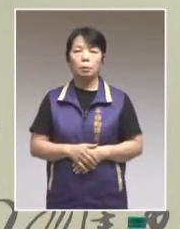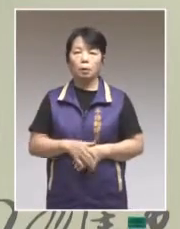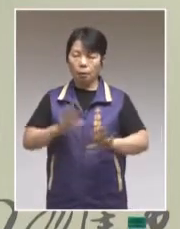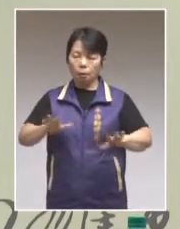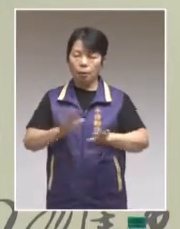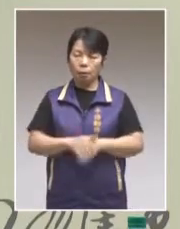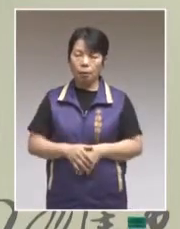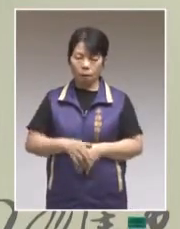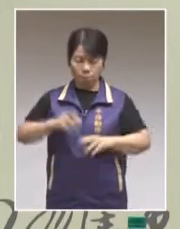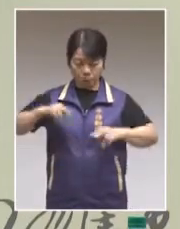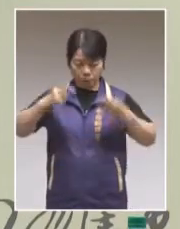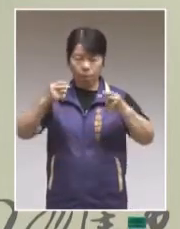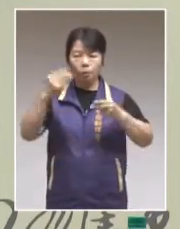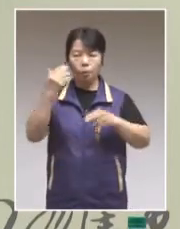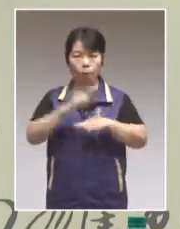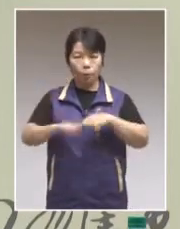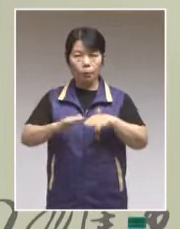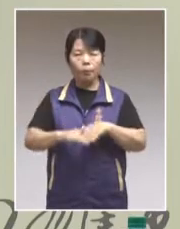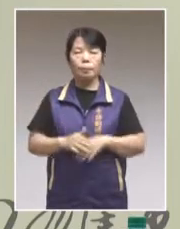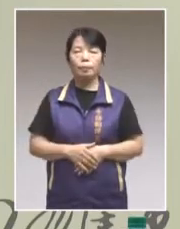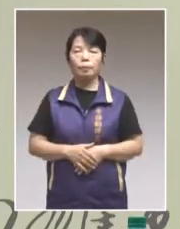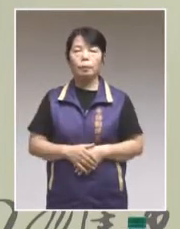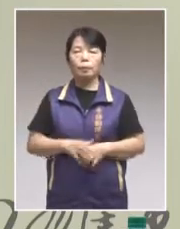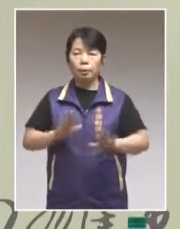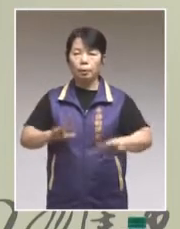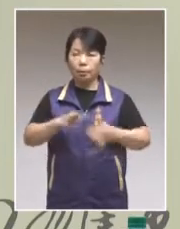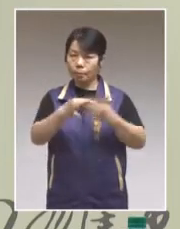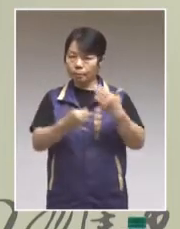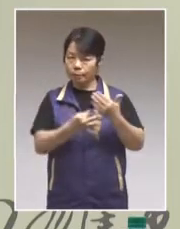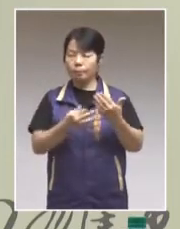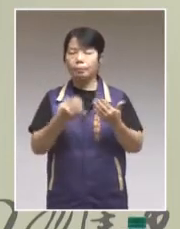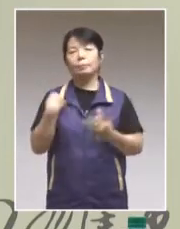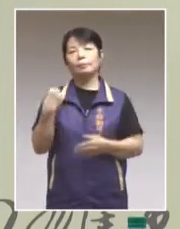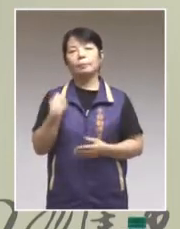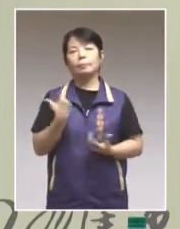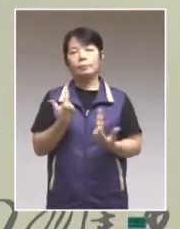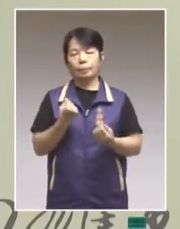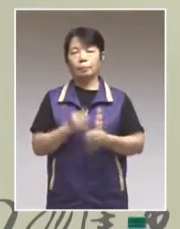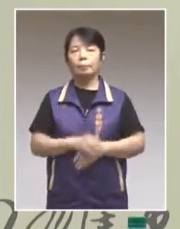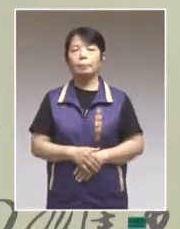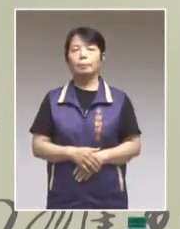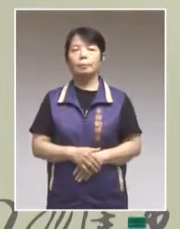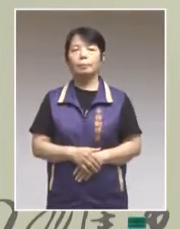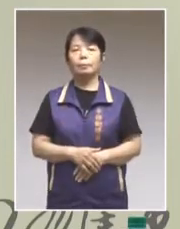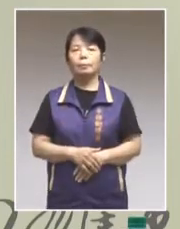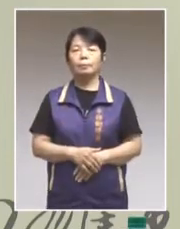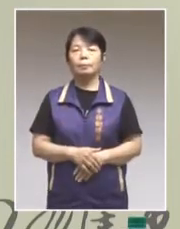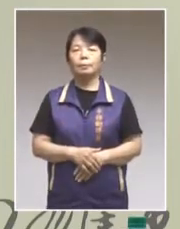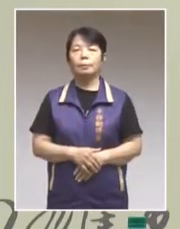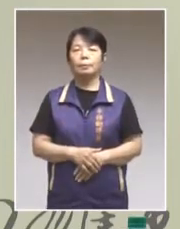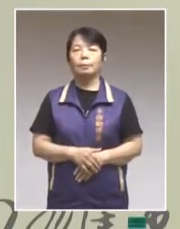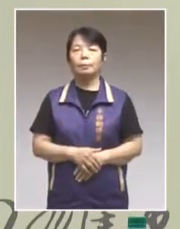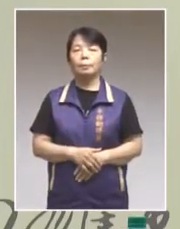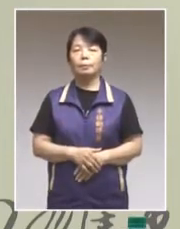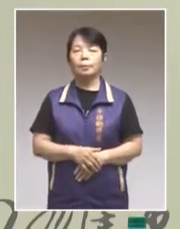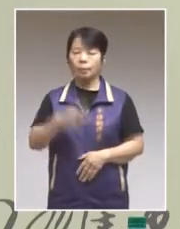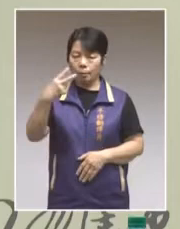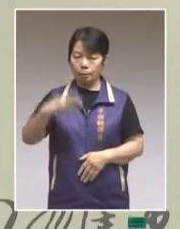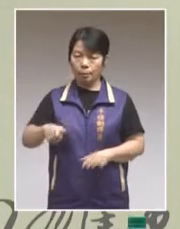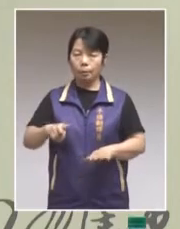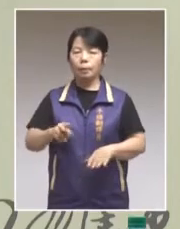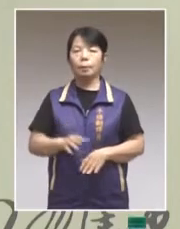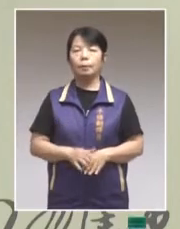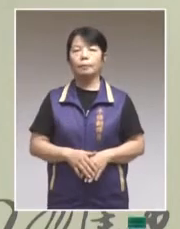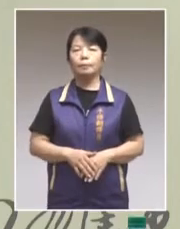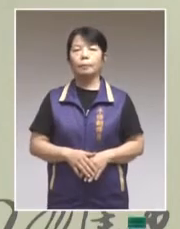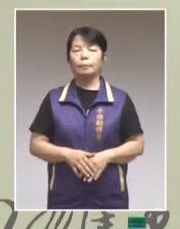些调整。那原则上。我们就按照我们现行的这个规定来办理。 好，这个是我们再一次的跟我们